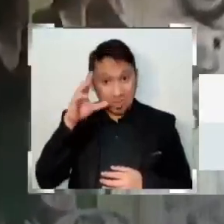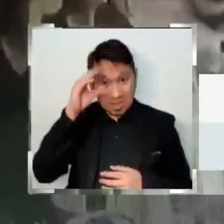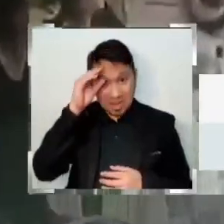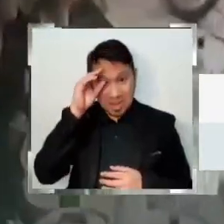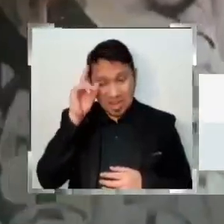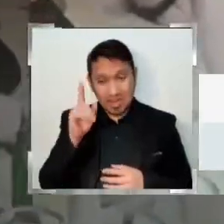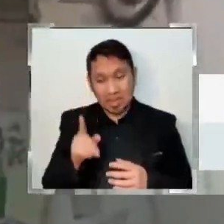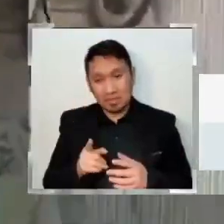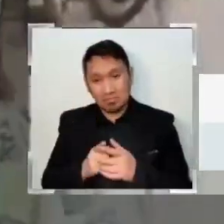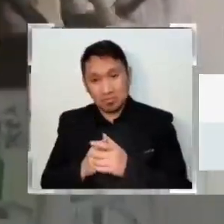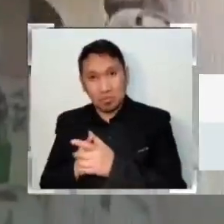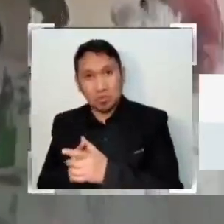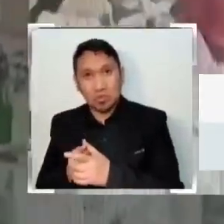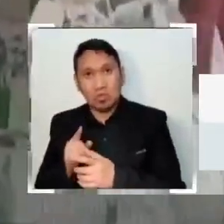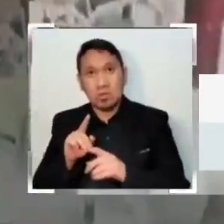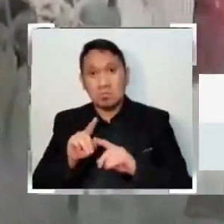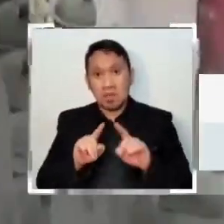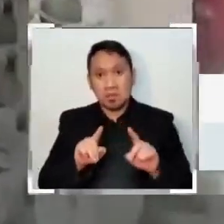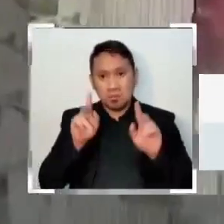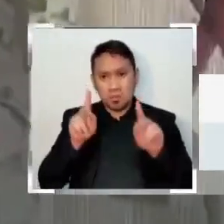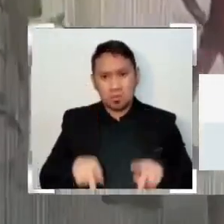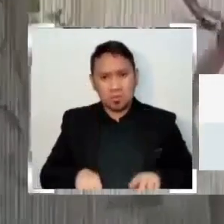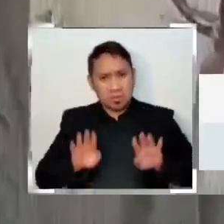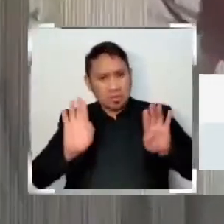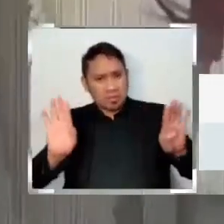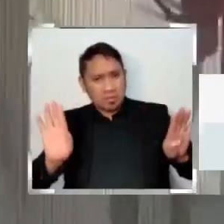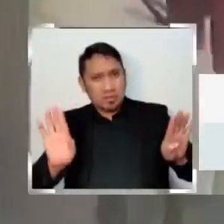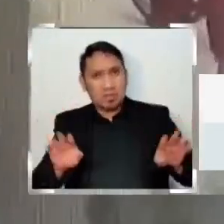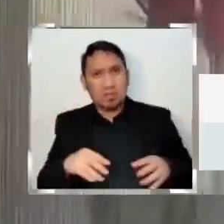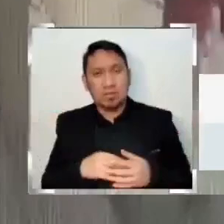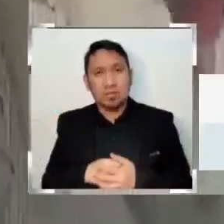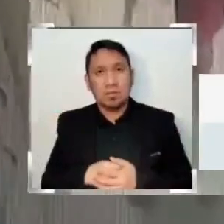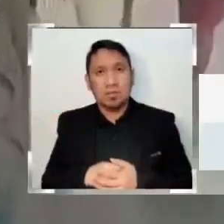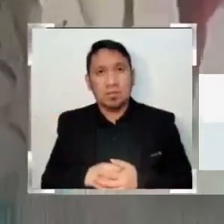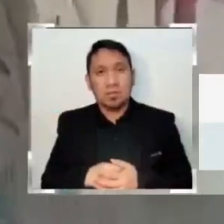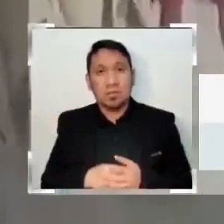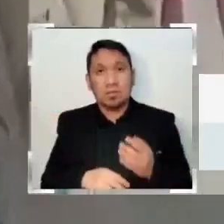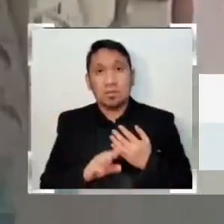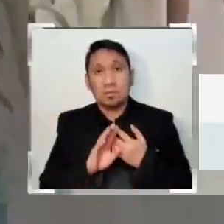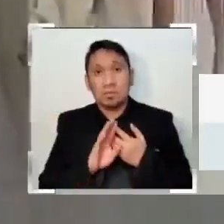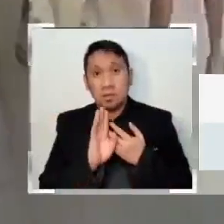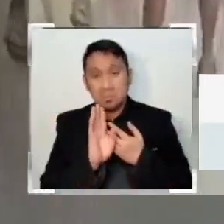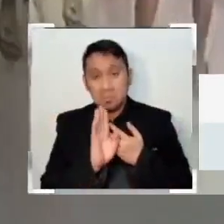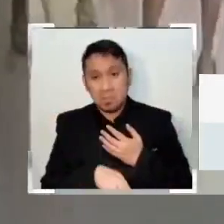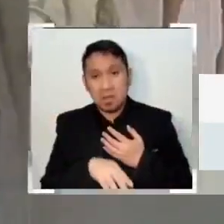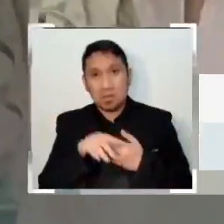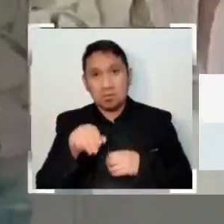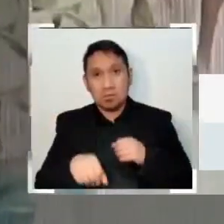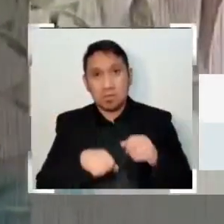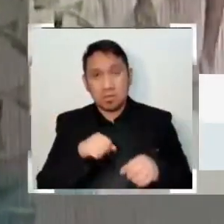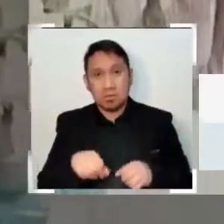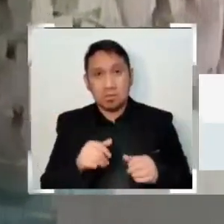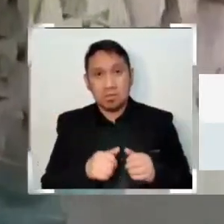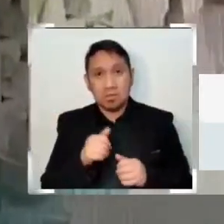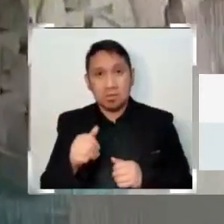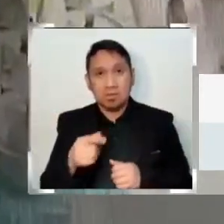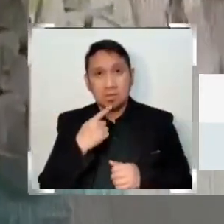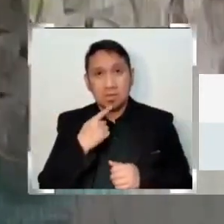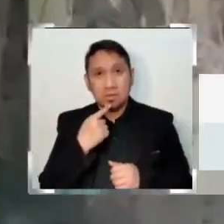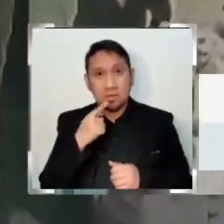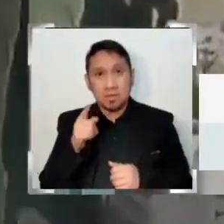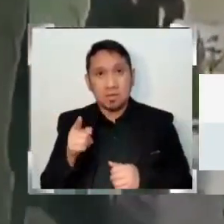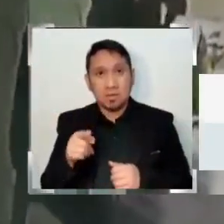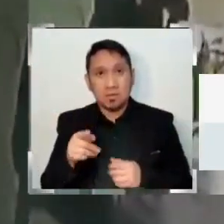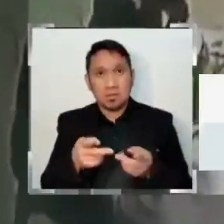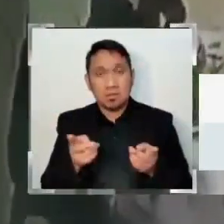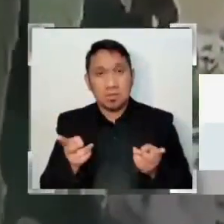isang concerned citizen. Binalikan din ng siklista ang kanyang bike at umalis na lang. Ang sa barangay chairman sa lugar, inaalam pa nila